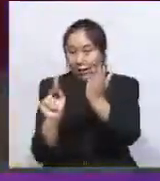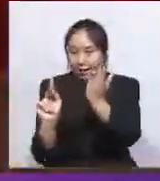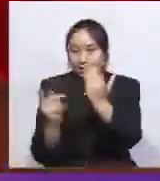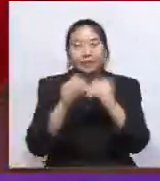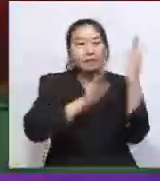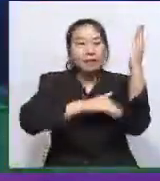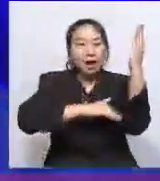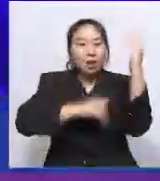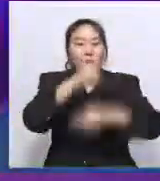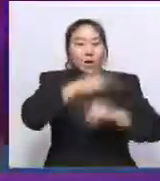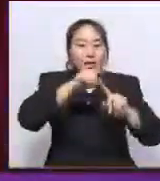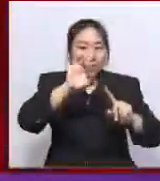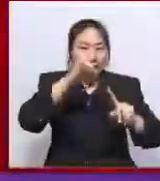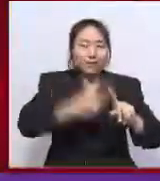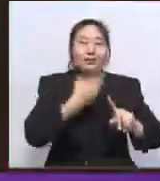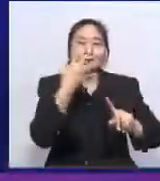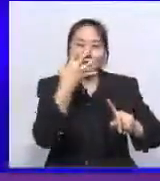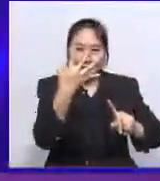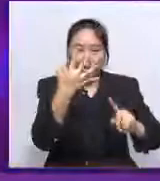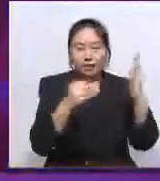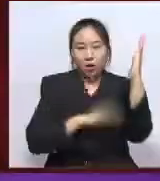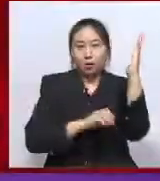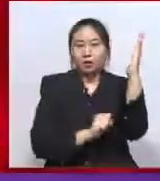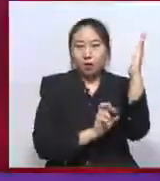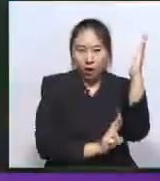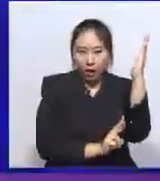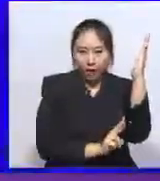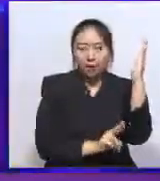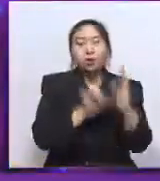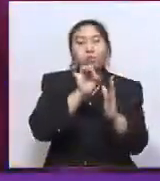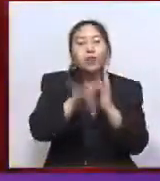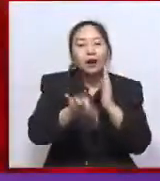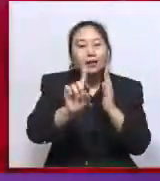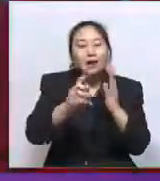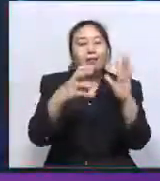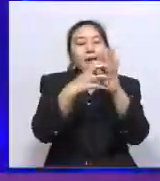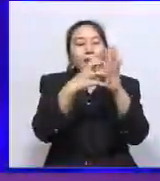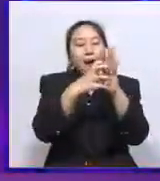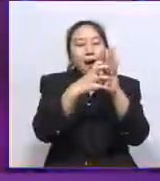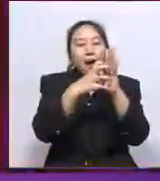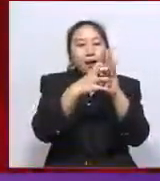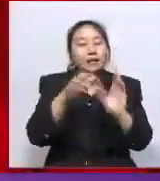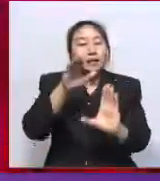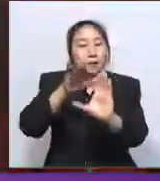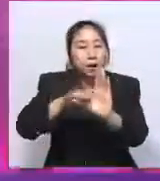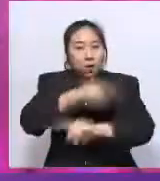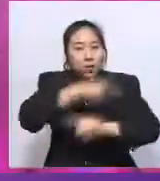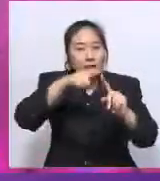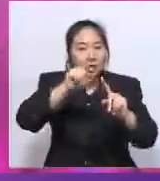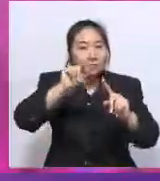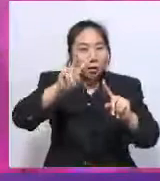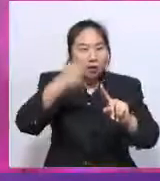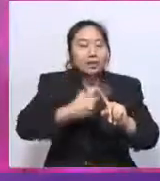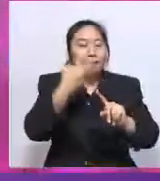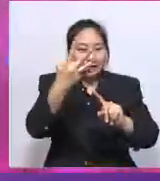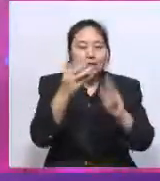คใต้ค่ะเปิดรับสมัครวันที่8เมษายนที่จังหวัดสุราษฎร์ธานีและสุดท้ายนะคะภาคกลางค่ะเปิดรับสมัครวันที่22เม